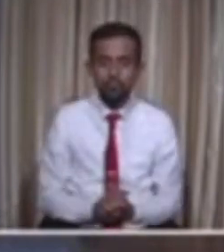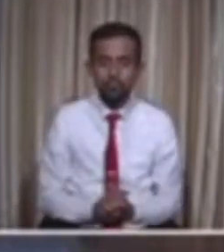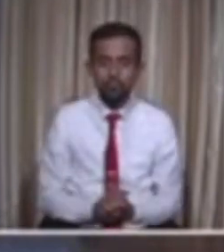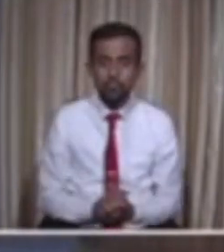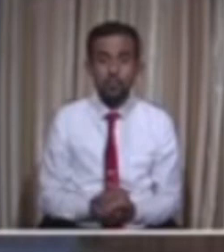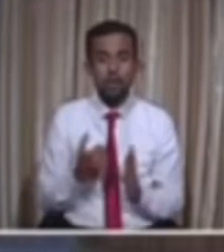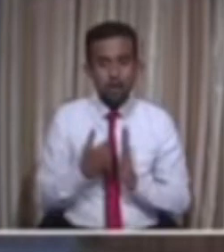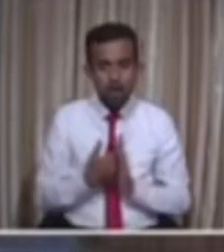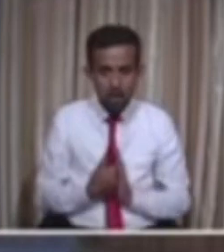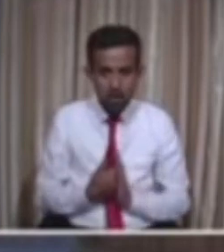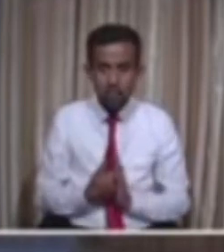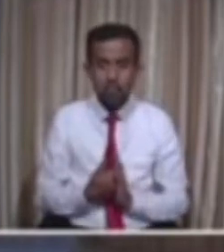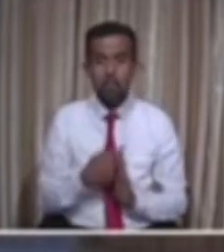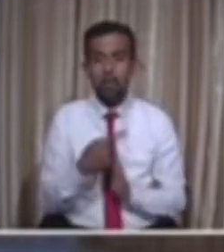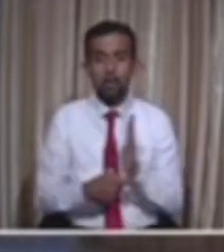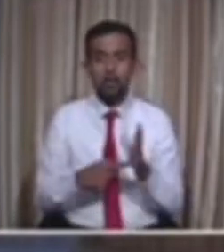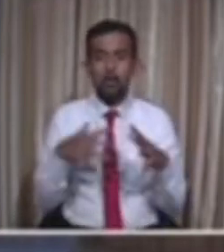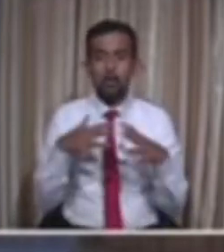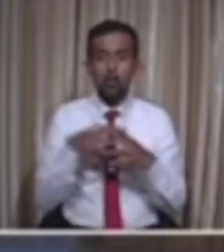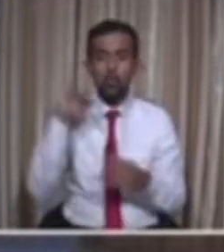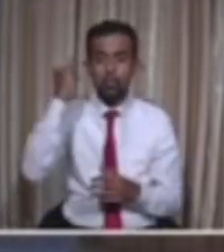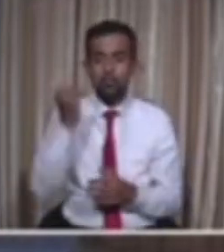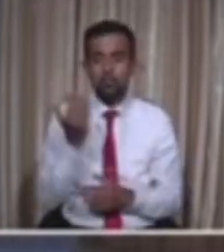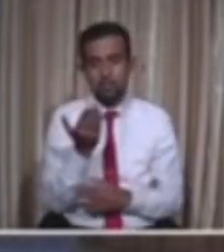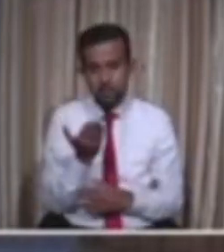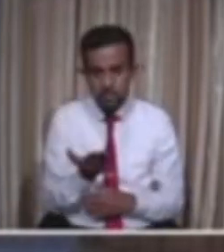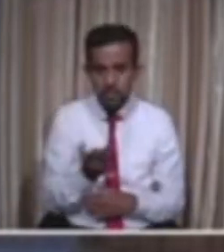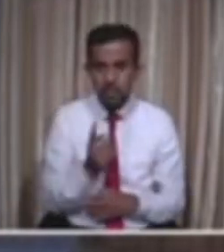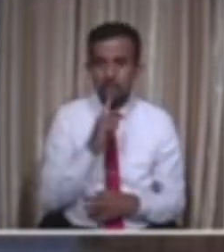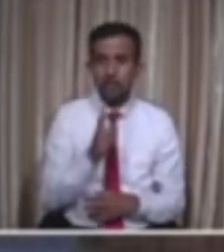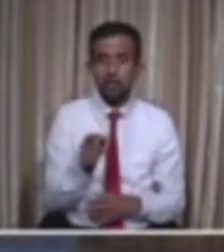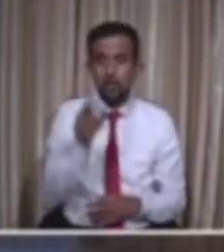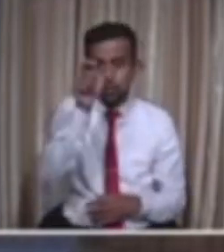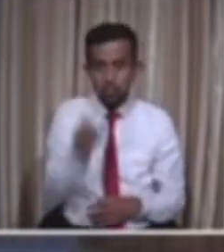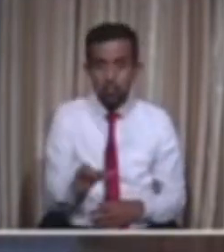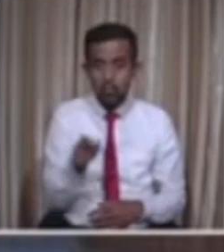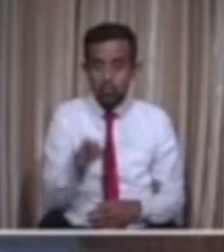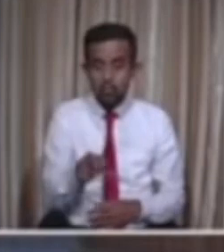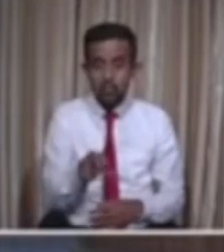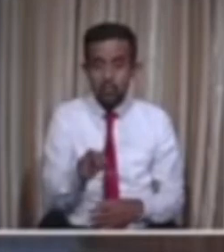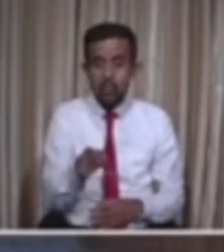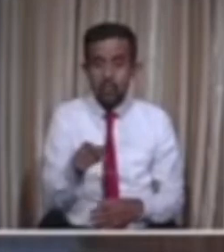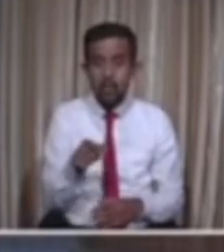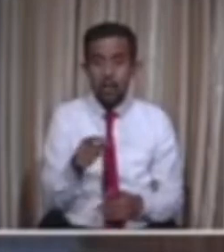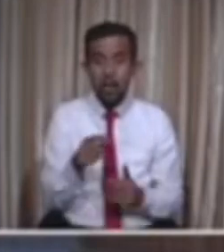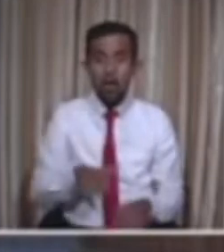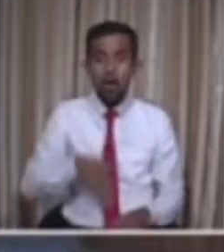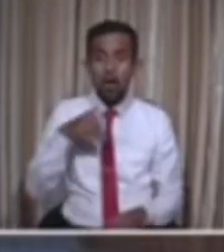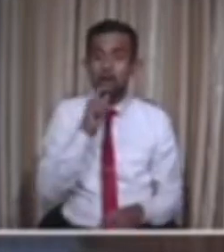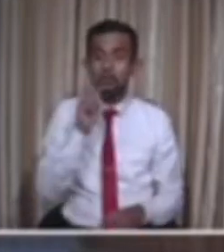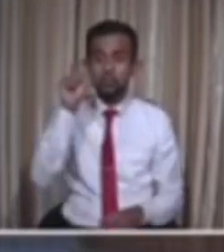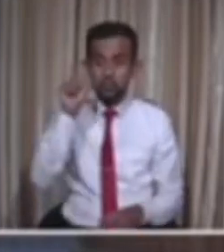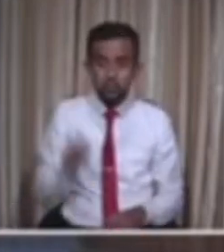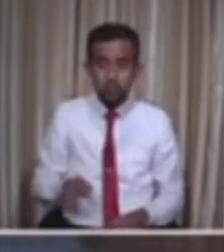ඉතාමත් ගෞරවයෙන් මේ රටේ නීතිපතිවරයාට මම ඉල්ලීමක් කරනවා ඔබතුමා කරුණා කළා අග්‍රවිනිශ්චකාරවරයාට